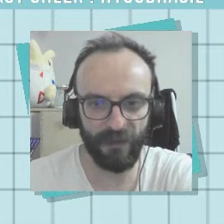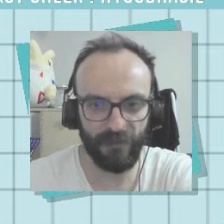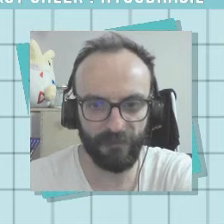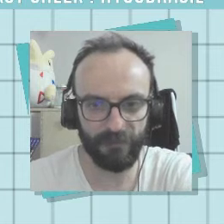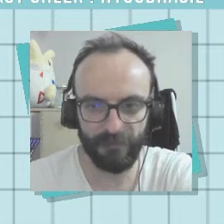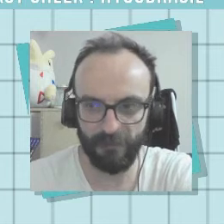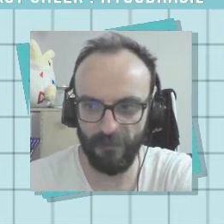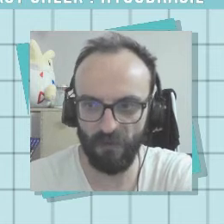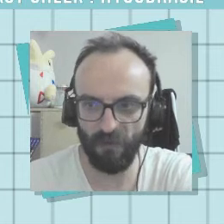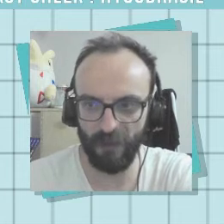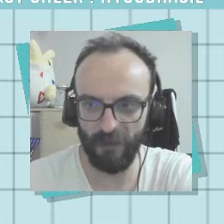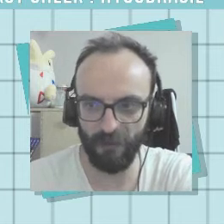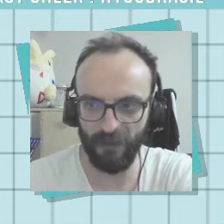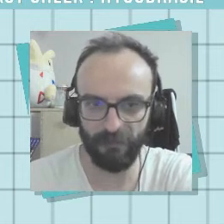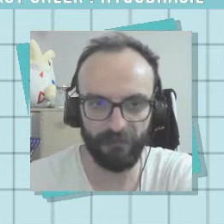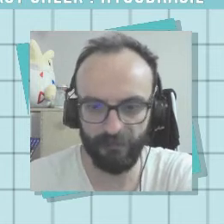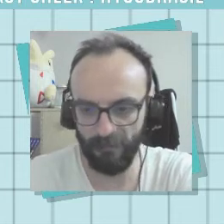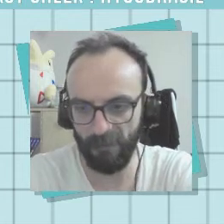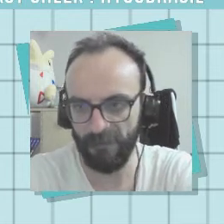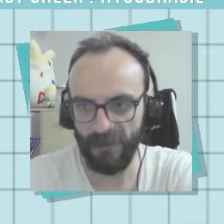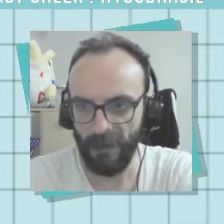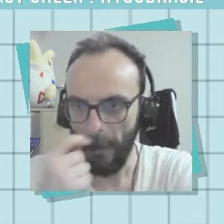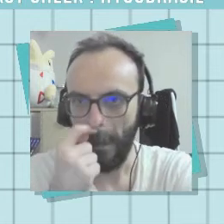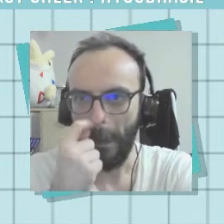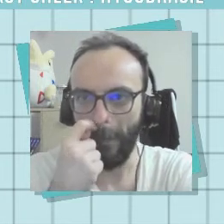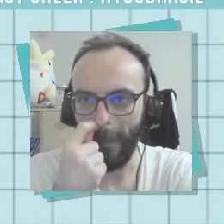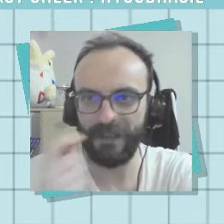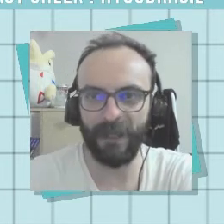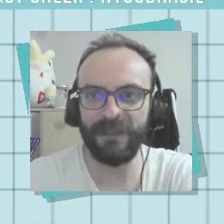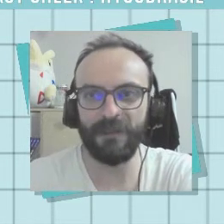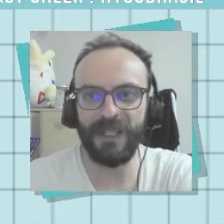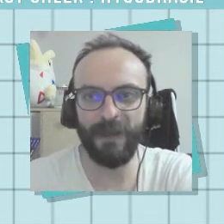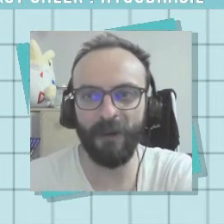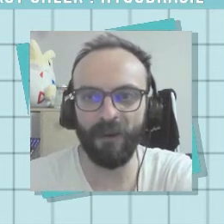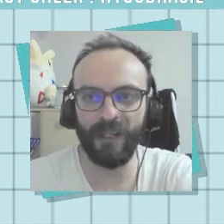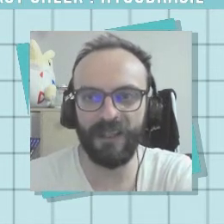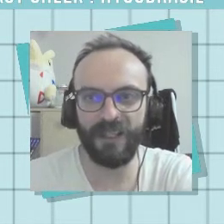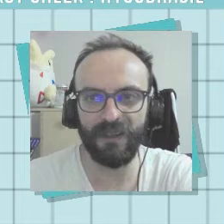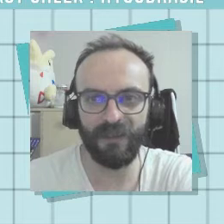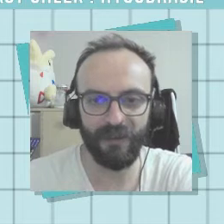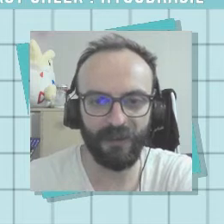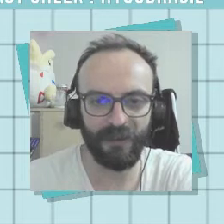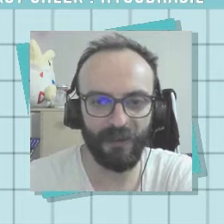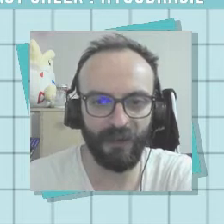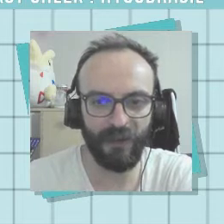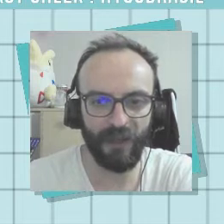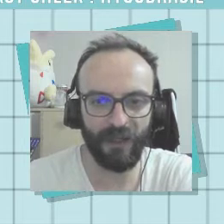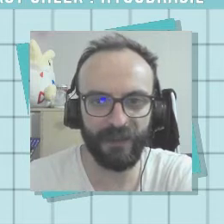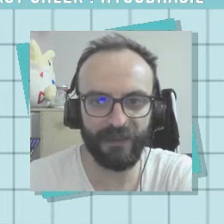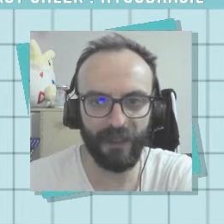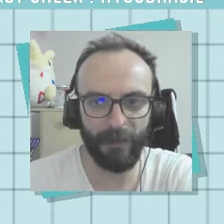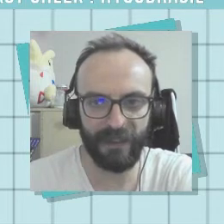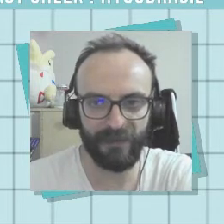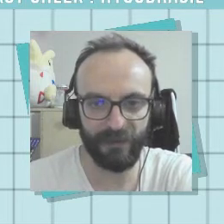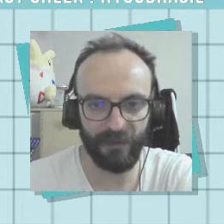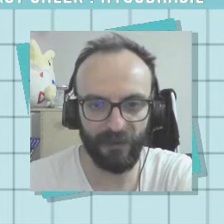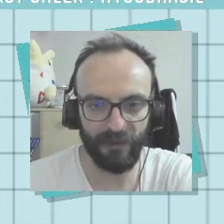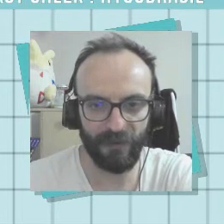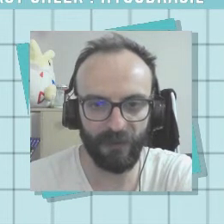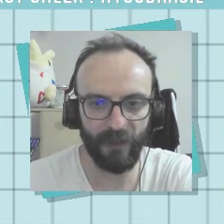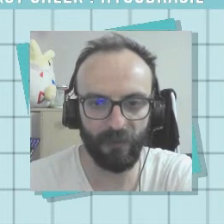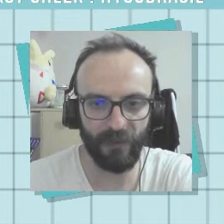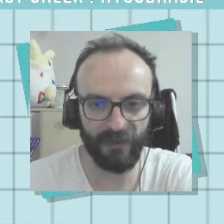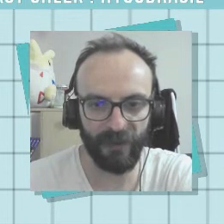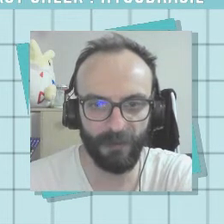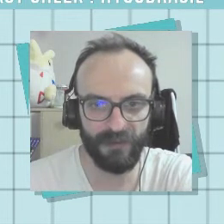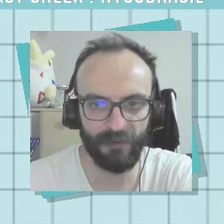Twitter. Je vous mets le lien aussi. Bam. Voilà, qui a mis ce petit mème engagé un interprète,